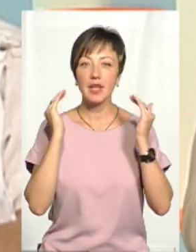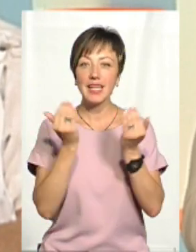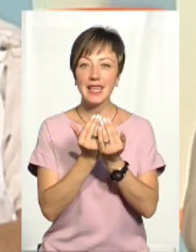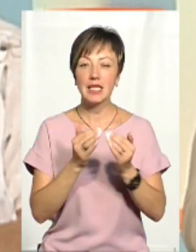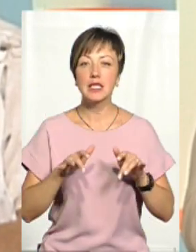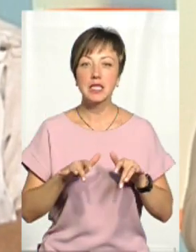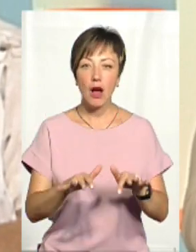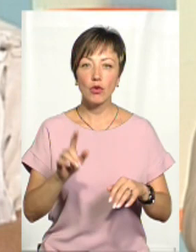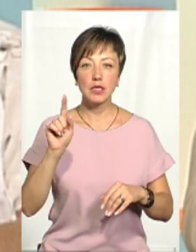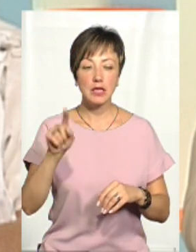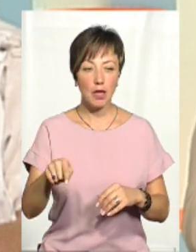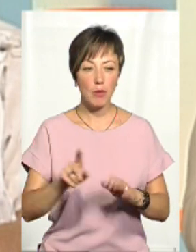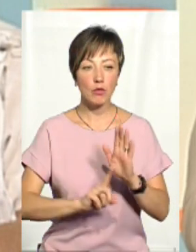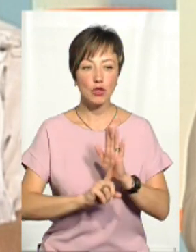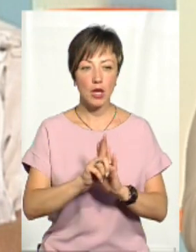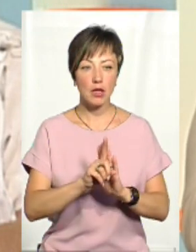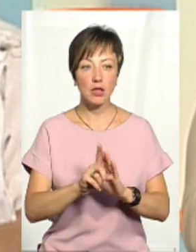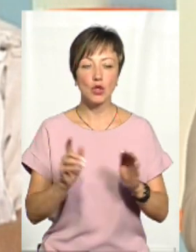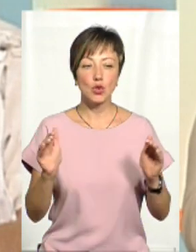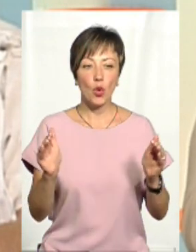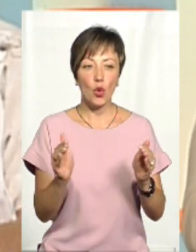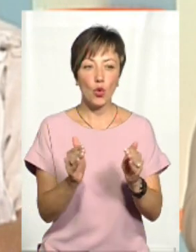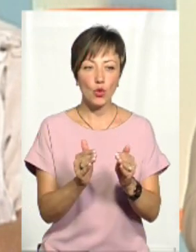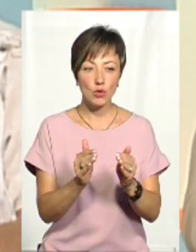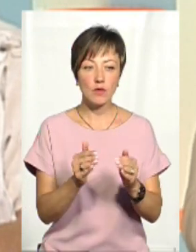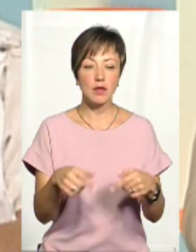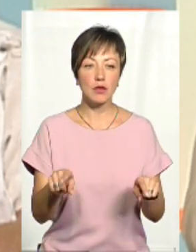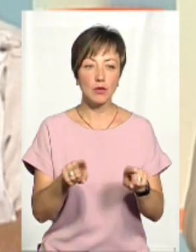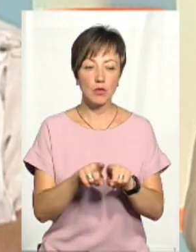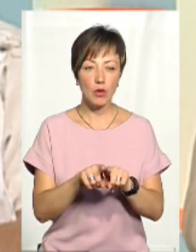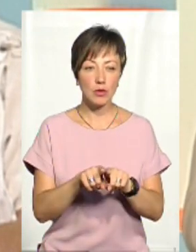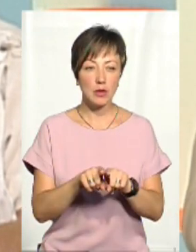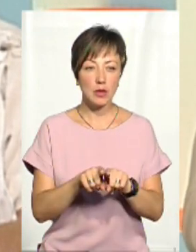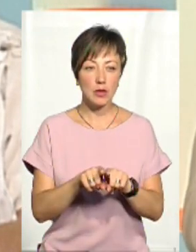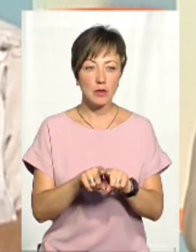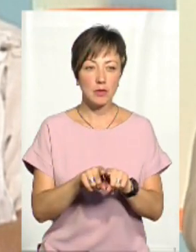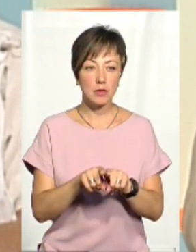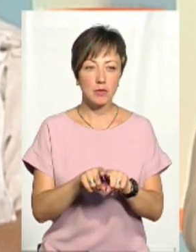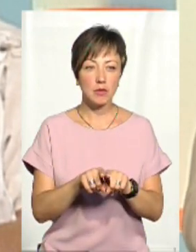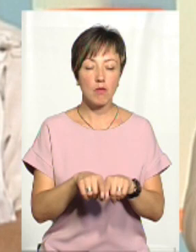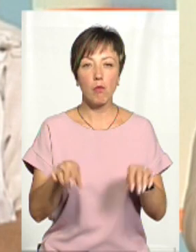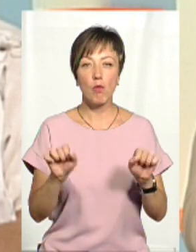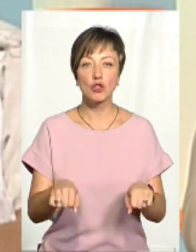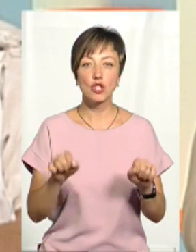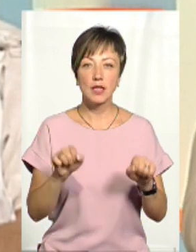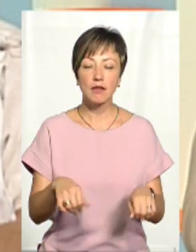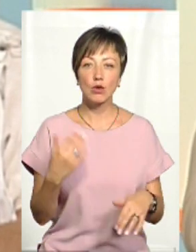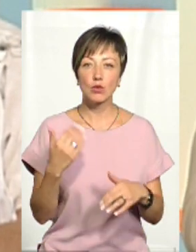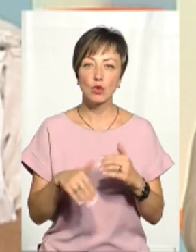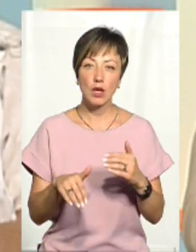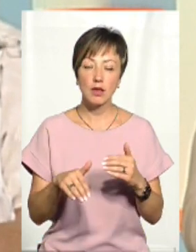карантинні заходи там почали скорочувати в силу от такої, скажімо, можливо, навіть